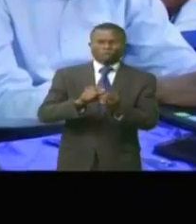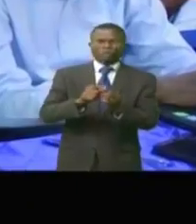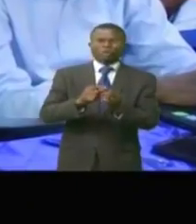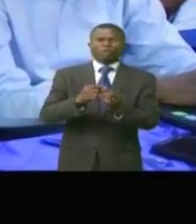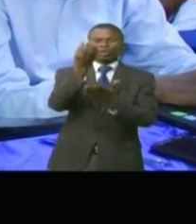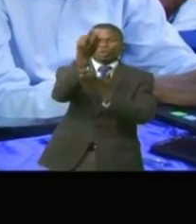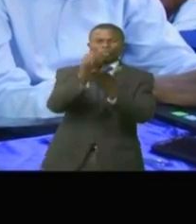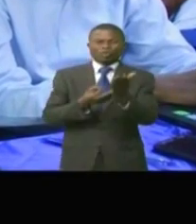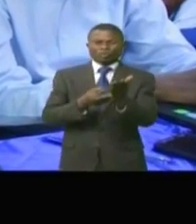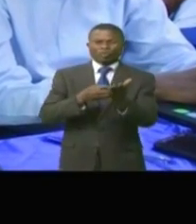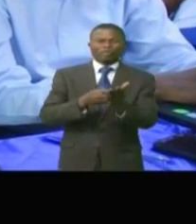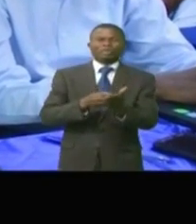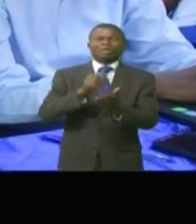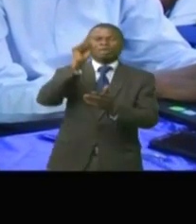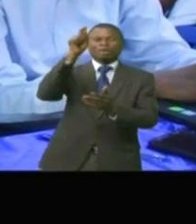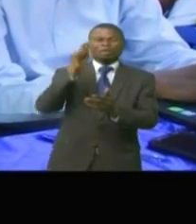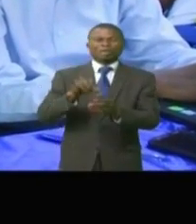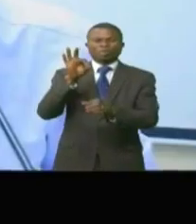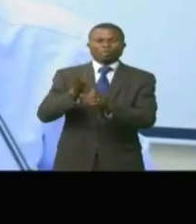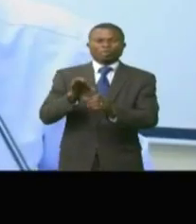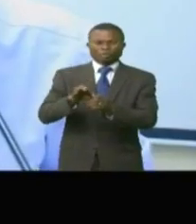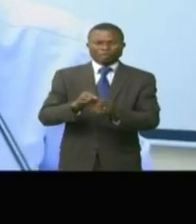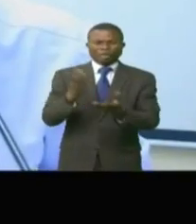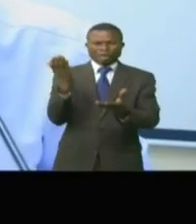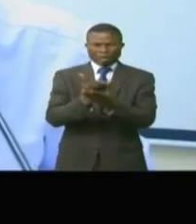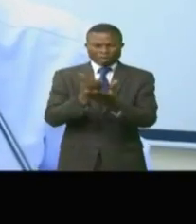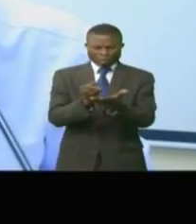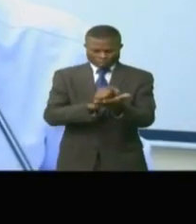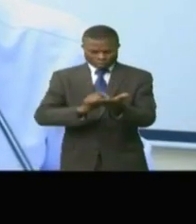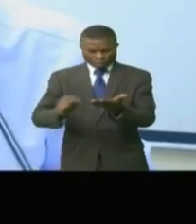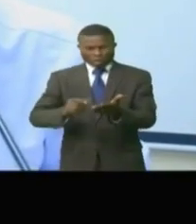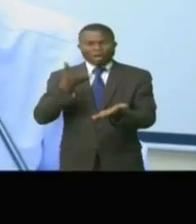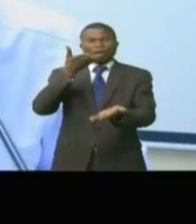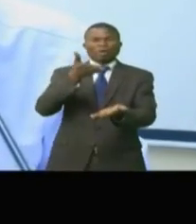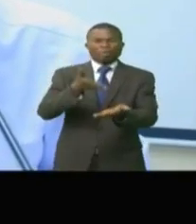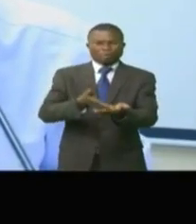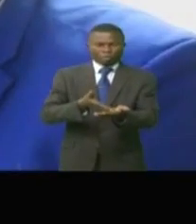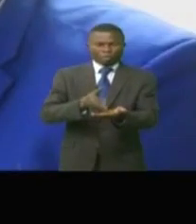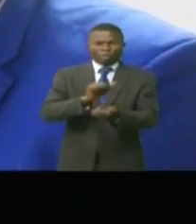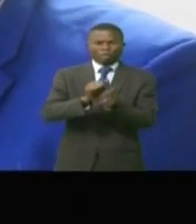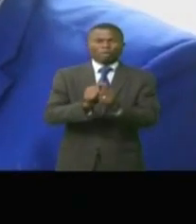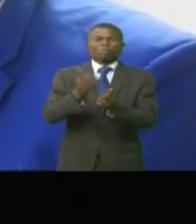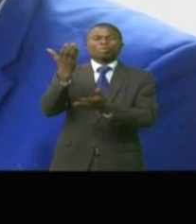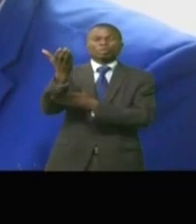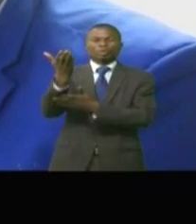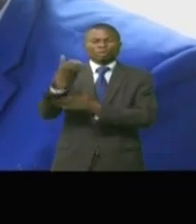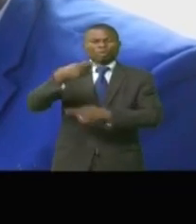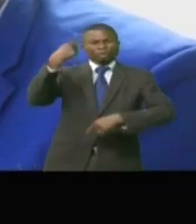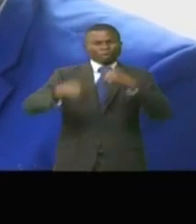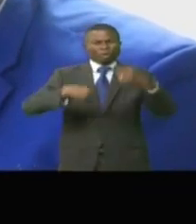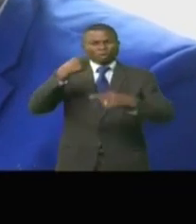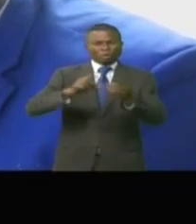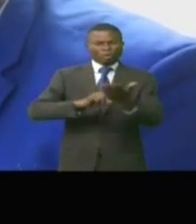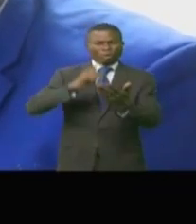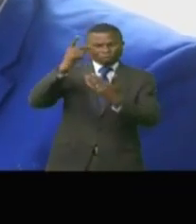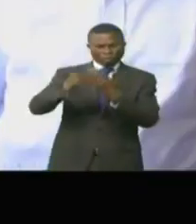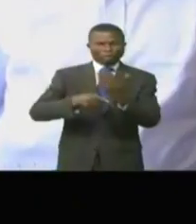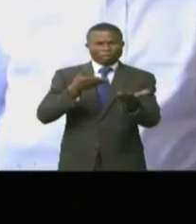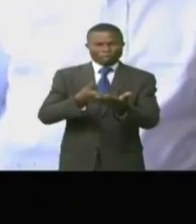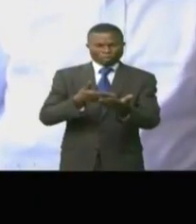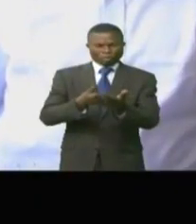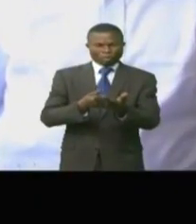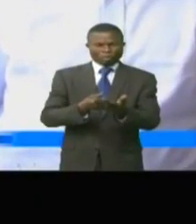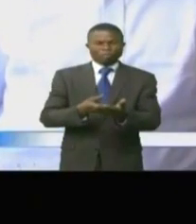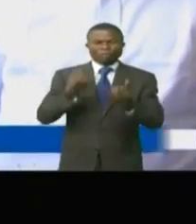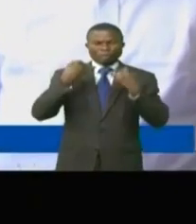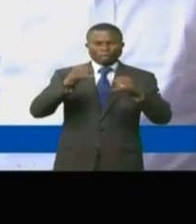résultats. Ils vont aussi gérer les procès verbaux qui vont servir de preuve en cas de recours et des bases des projections du parti. Nous